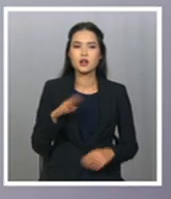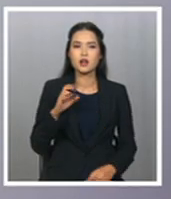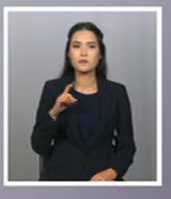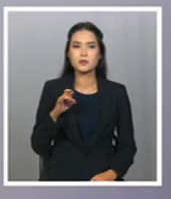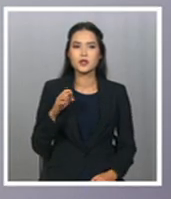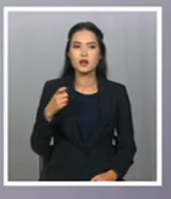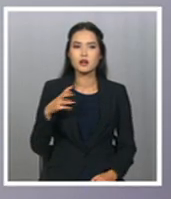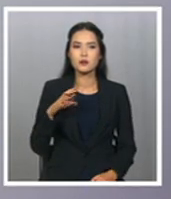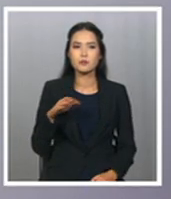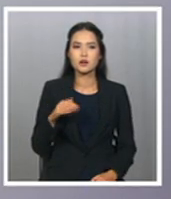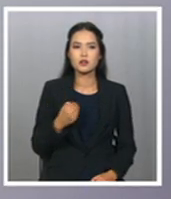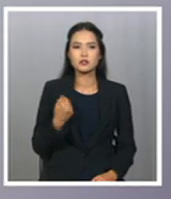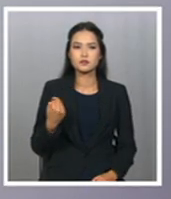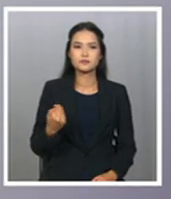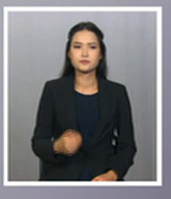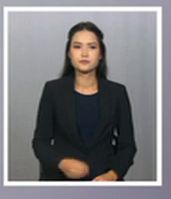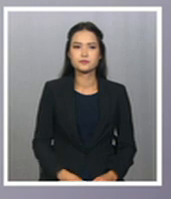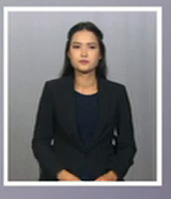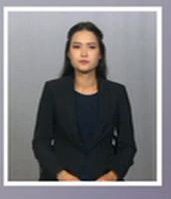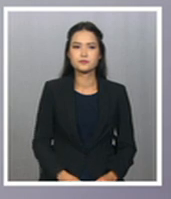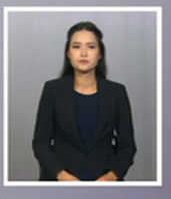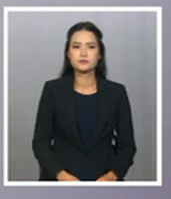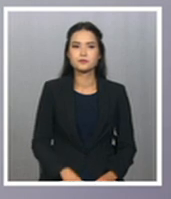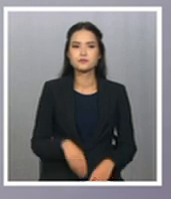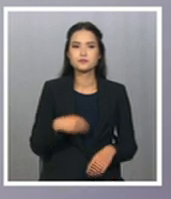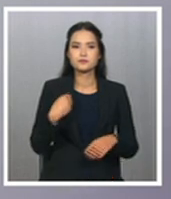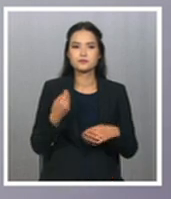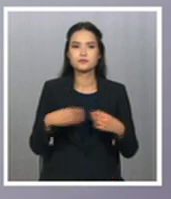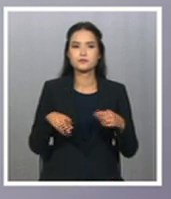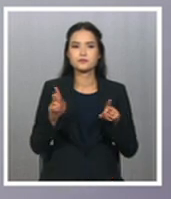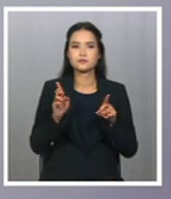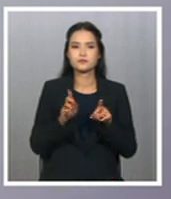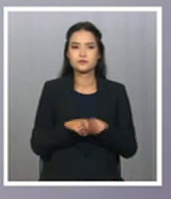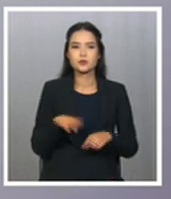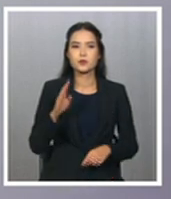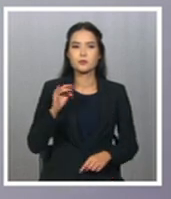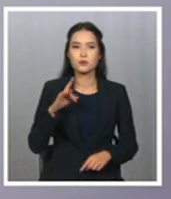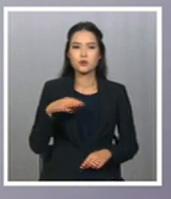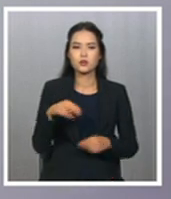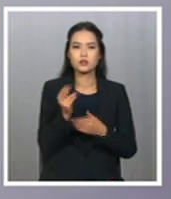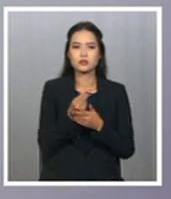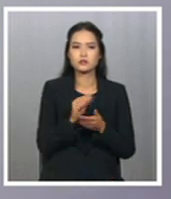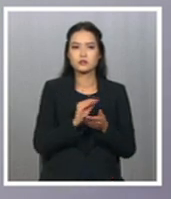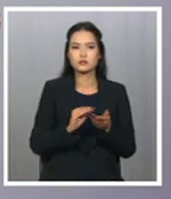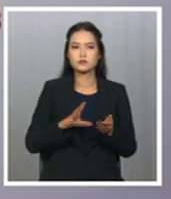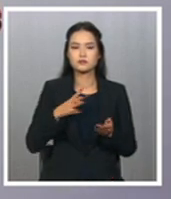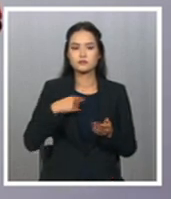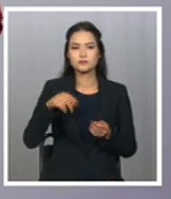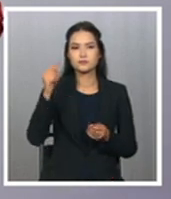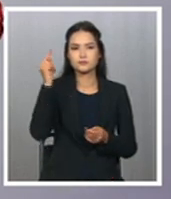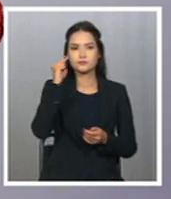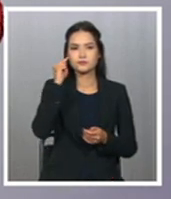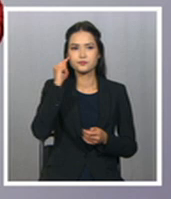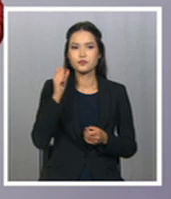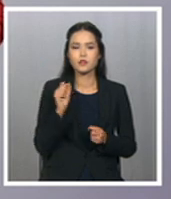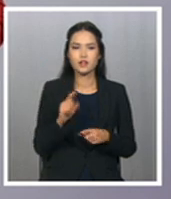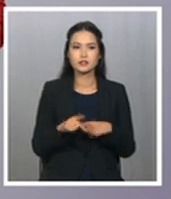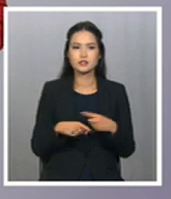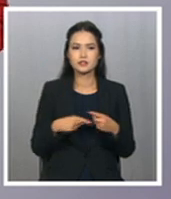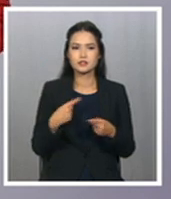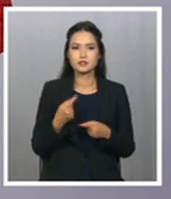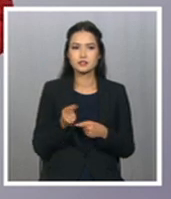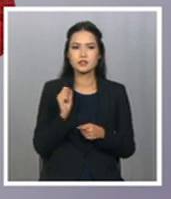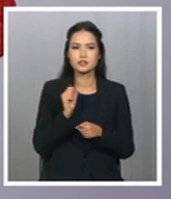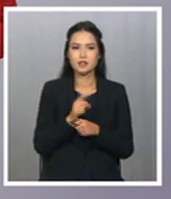Абдрахманның портреті. Сіздер де осындай портрет жаздыңыздар деп ойлаймын. Ендеше